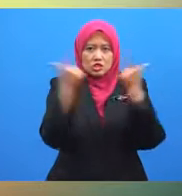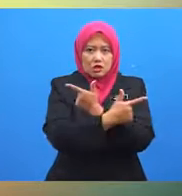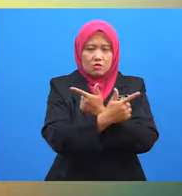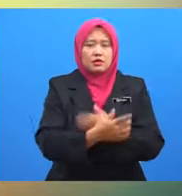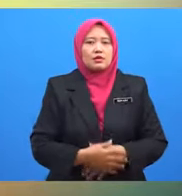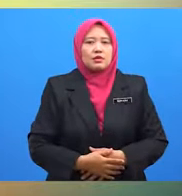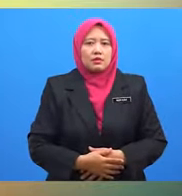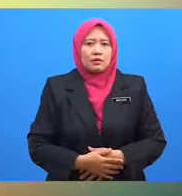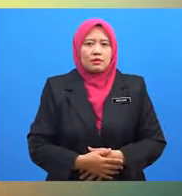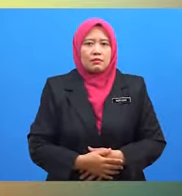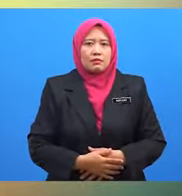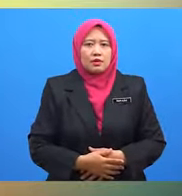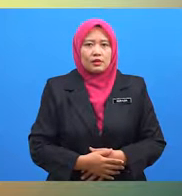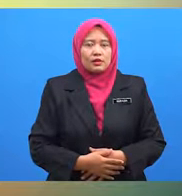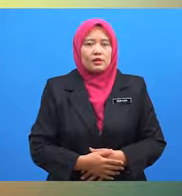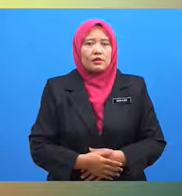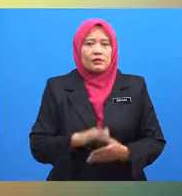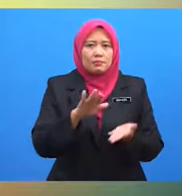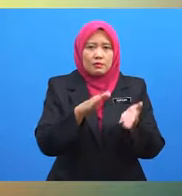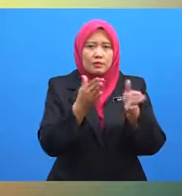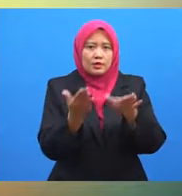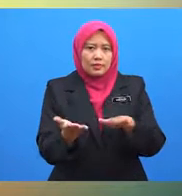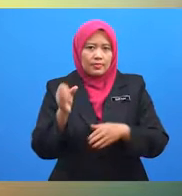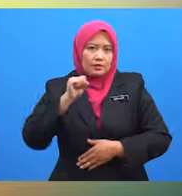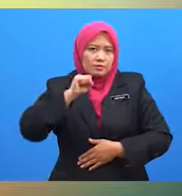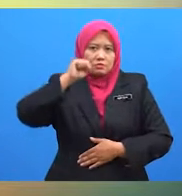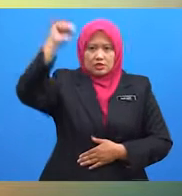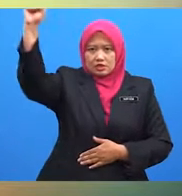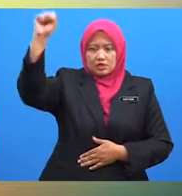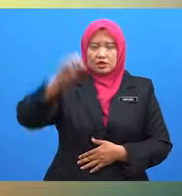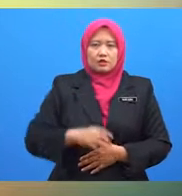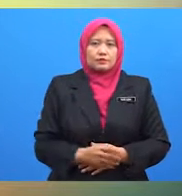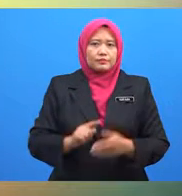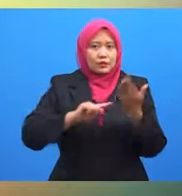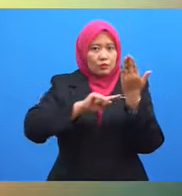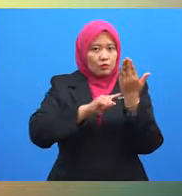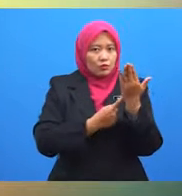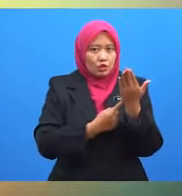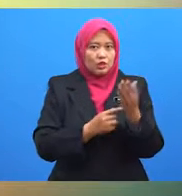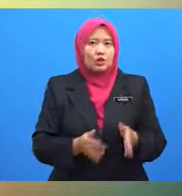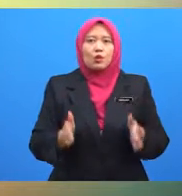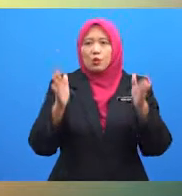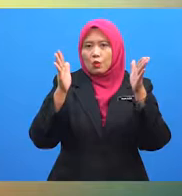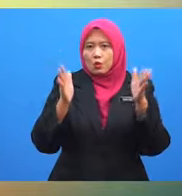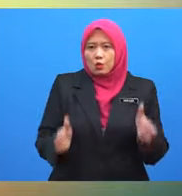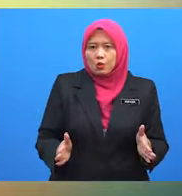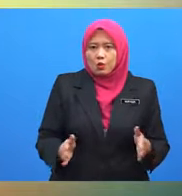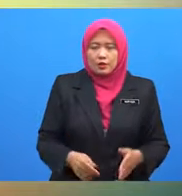lawan, maka, mati, merdeka, mula,